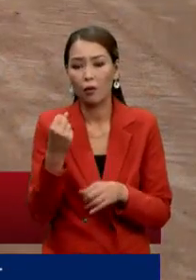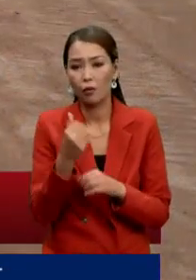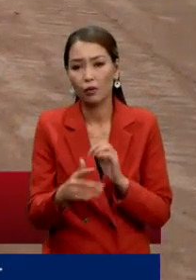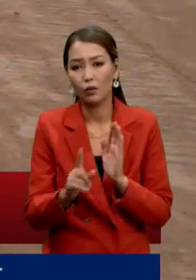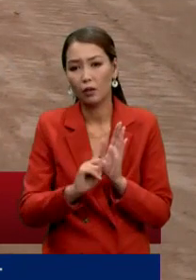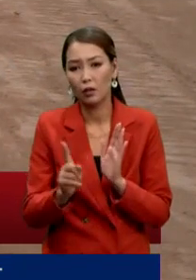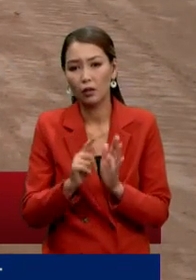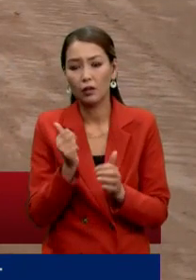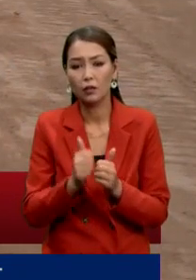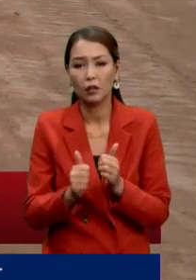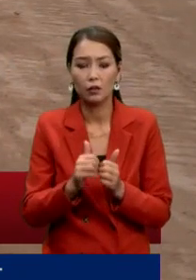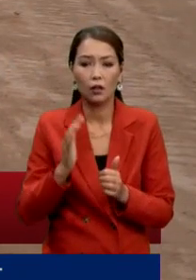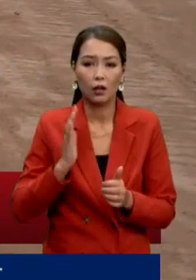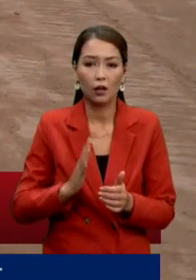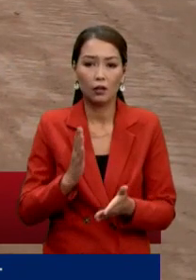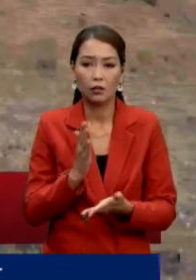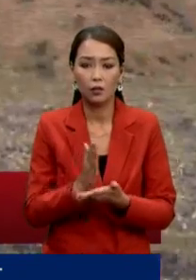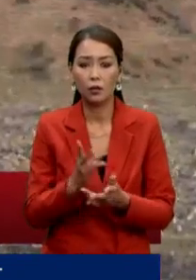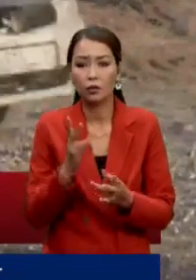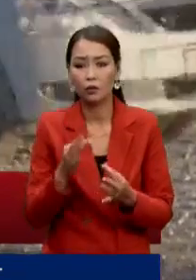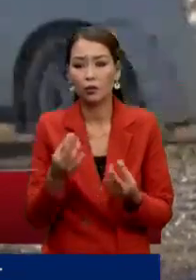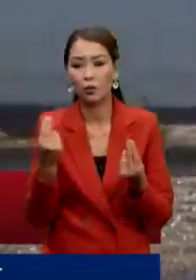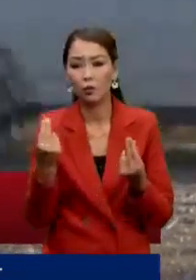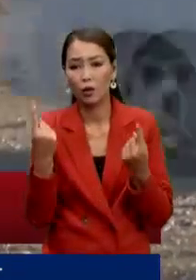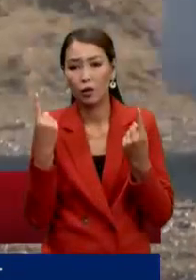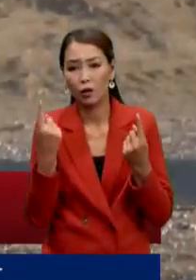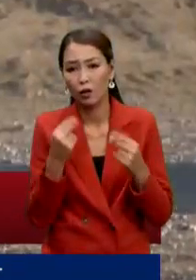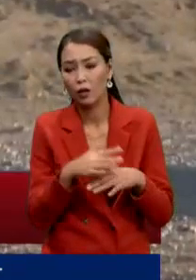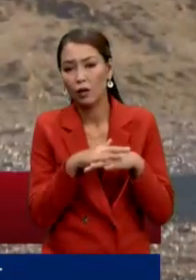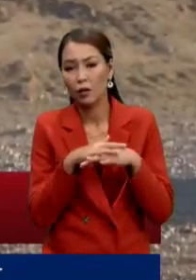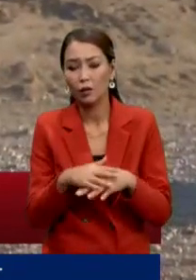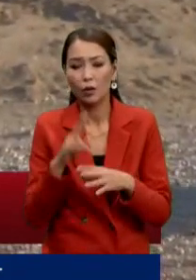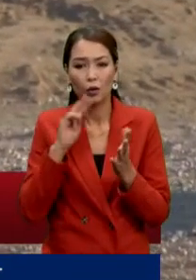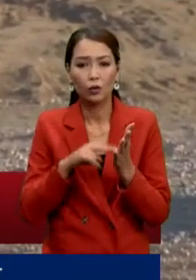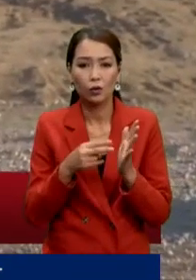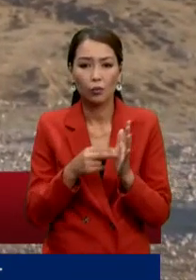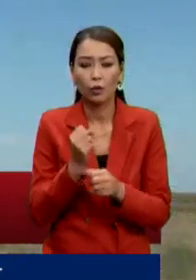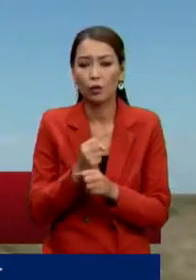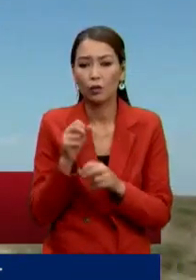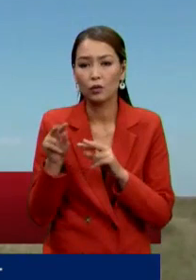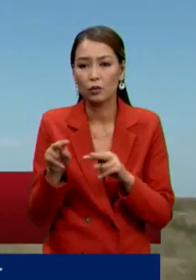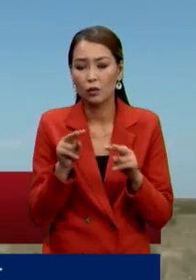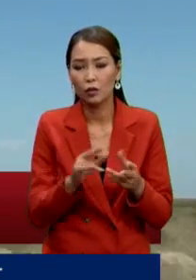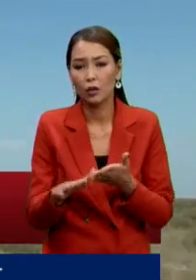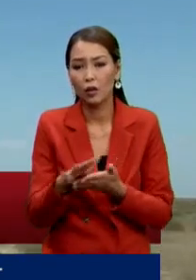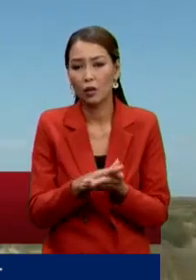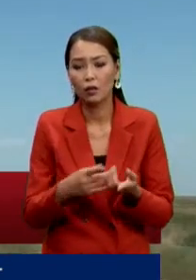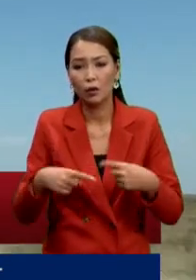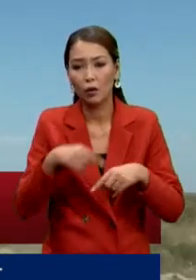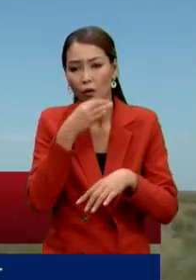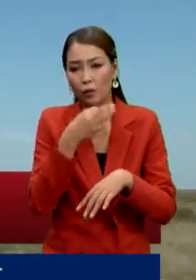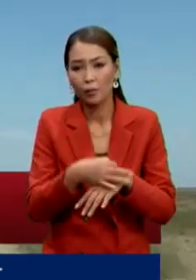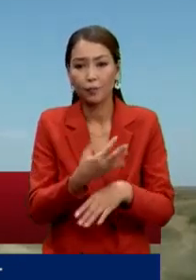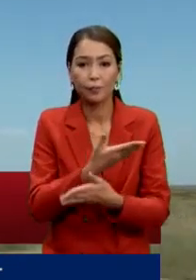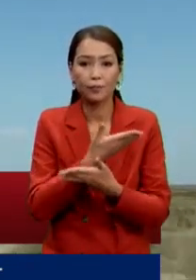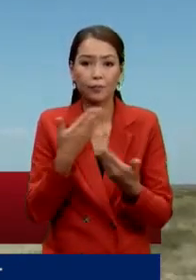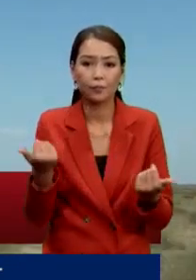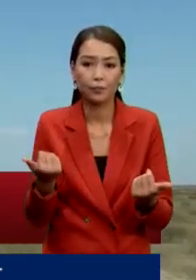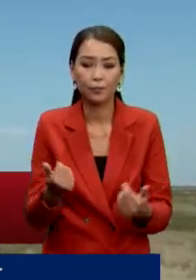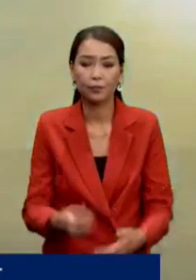жиі қатынауға мәжбүр. Бірақ бюджеттің қыруар қаржысы жұмсалған жобаны бақылауға алатын бірде-бір құзырлы органның табылмай